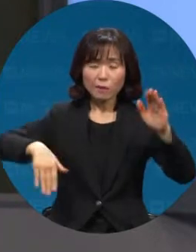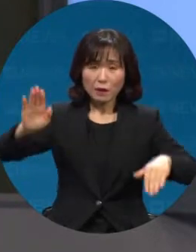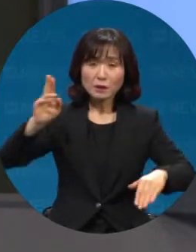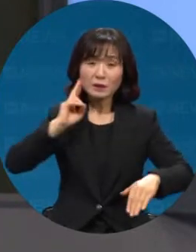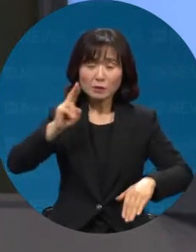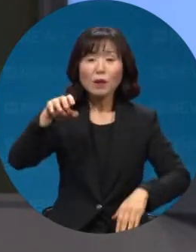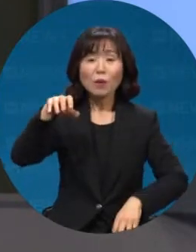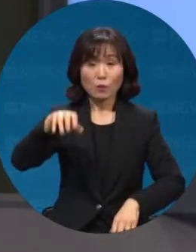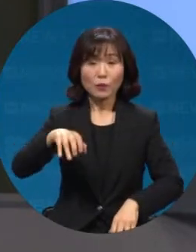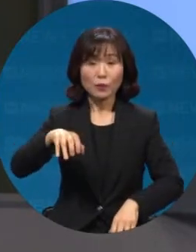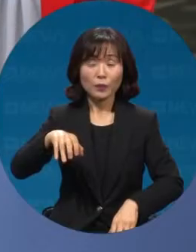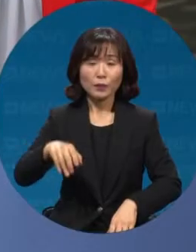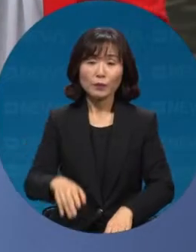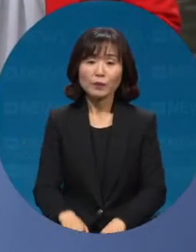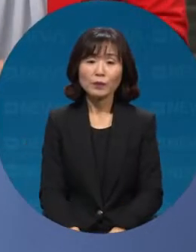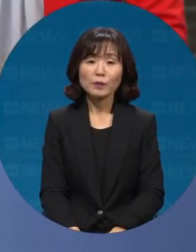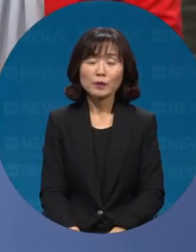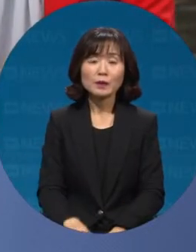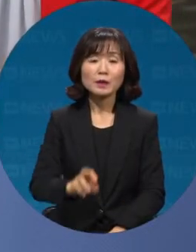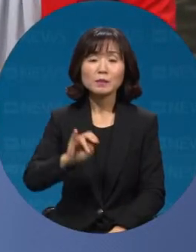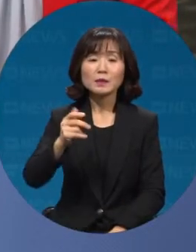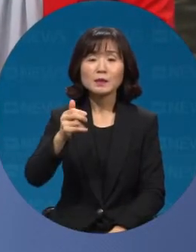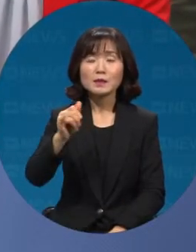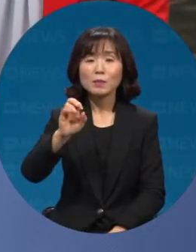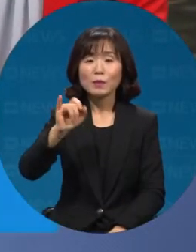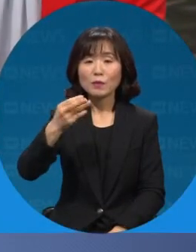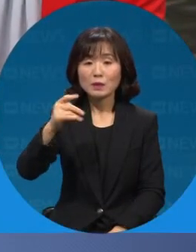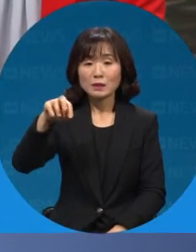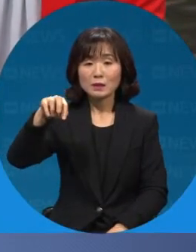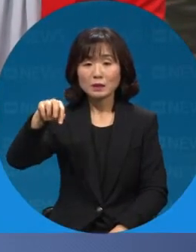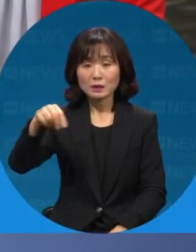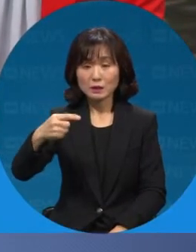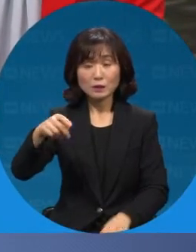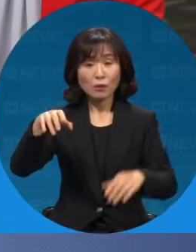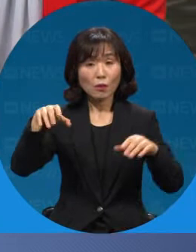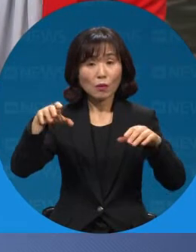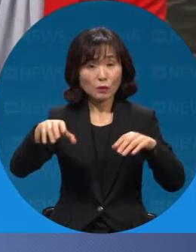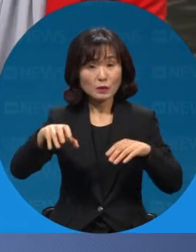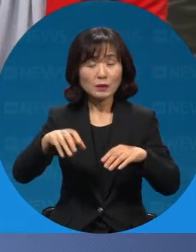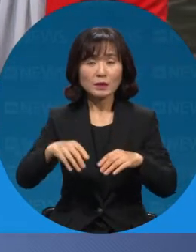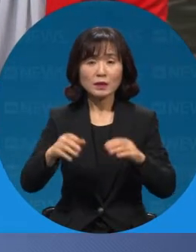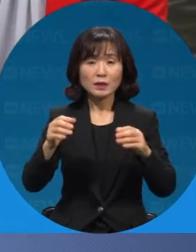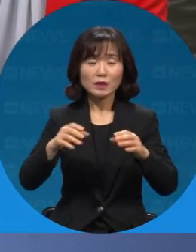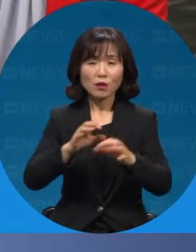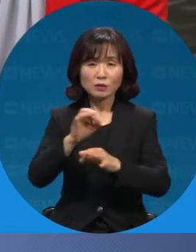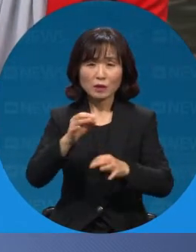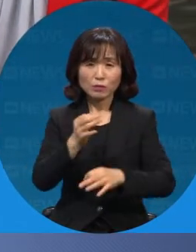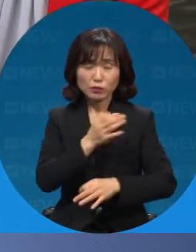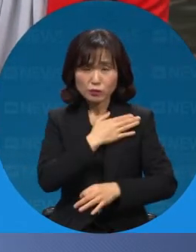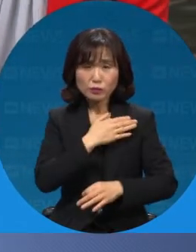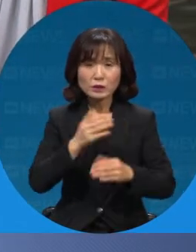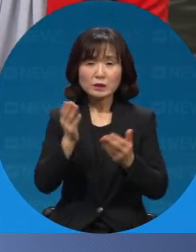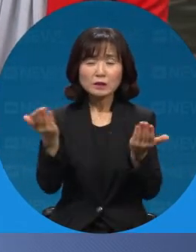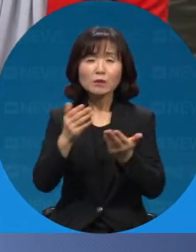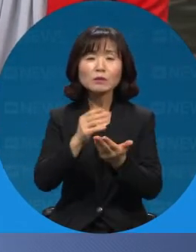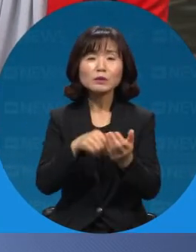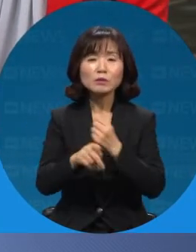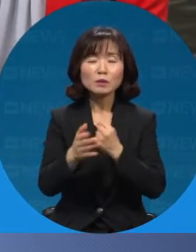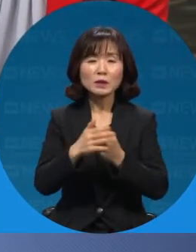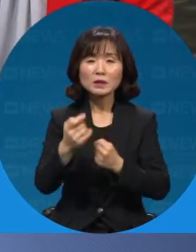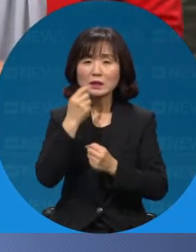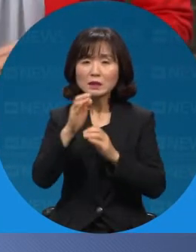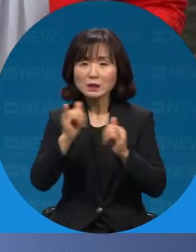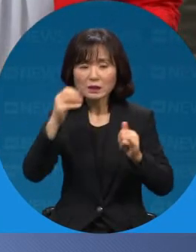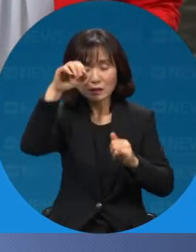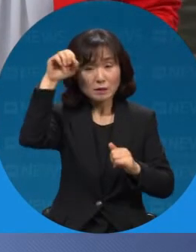지역 중 하나 하나 라고 합니다 예 미니애폴리스 엘렌이 경제적 부와 직업적 이유 등으로 애초에 확인과 백인들의 사는 동네가